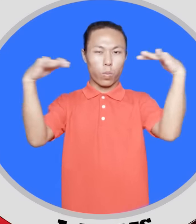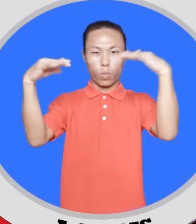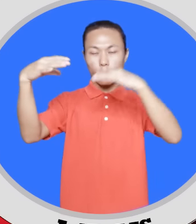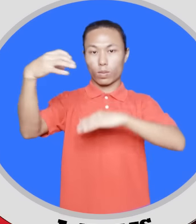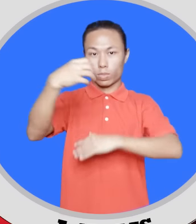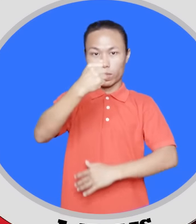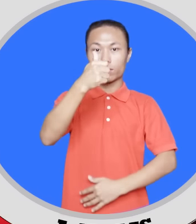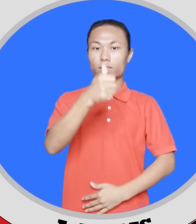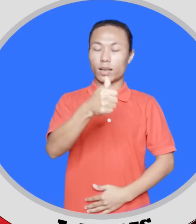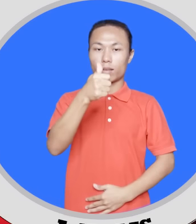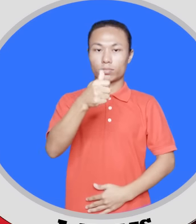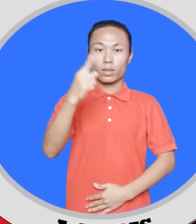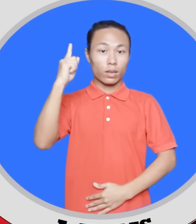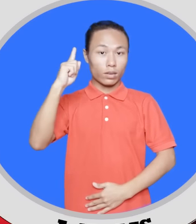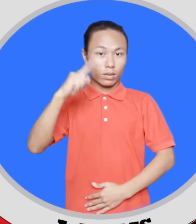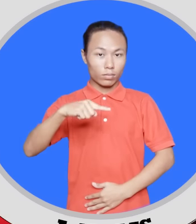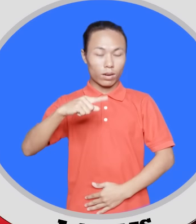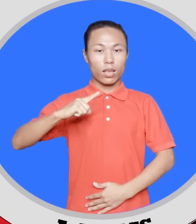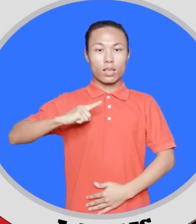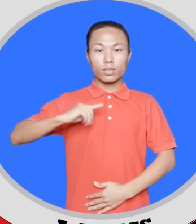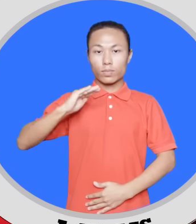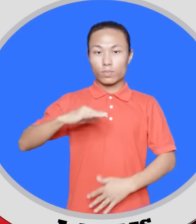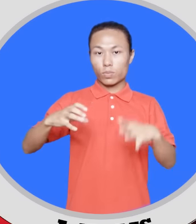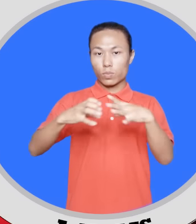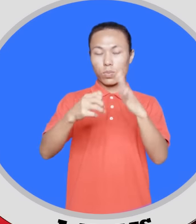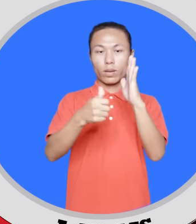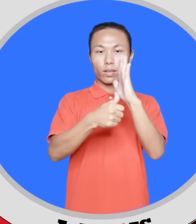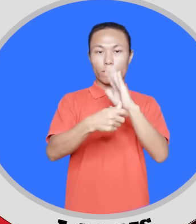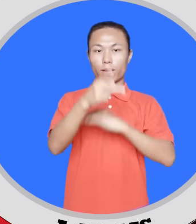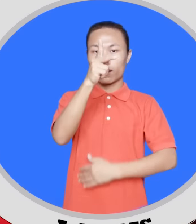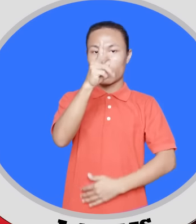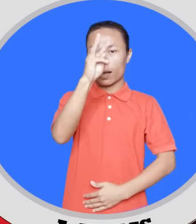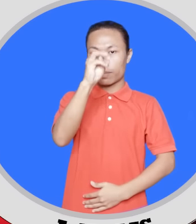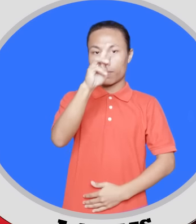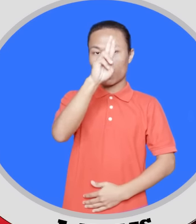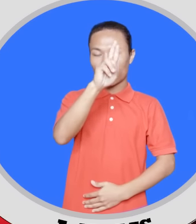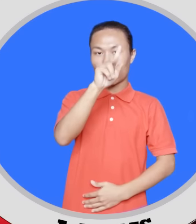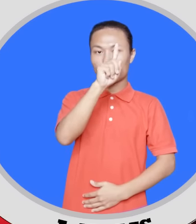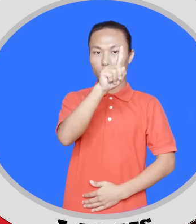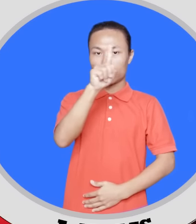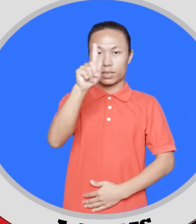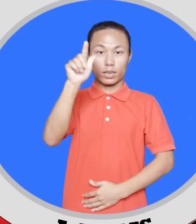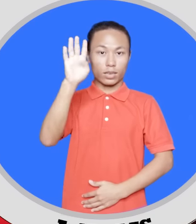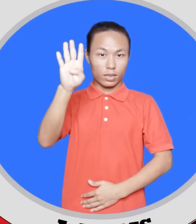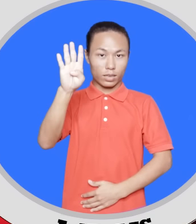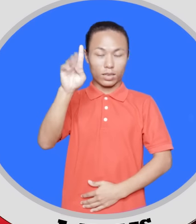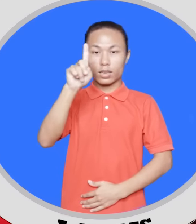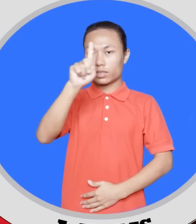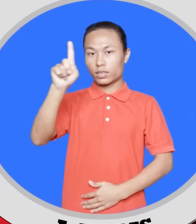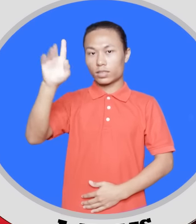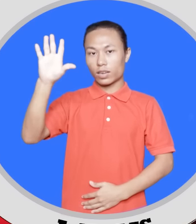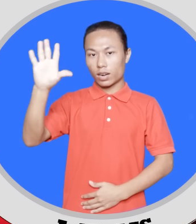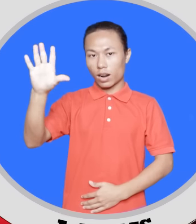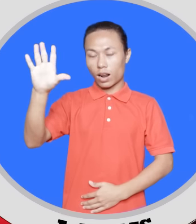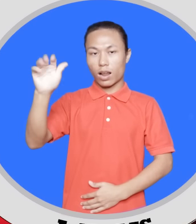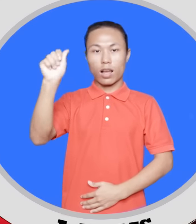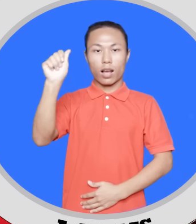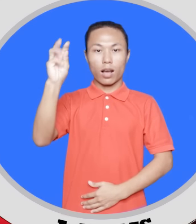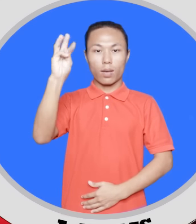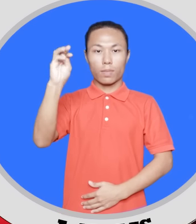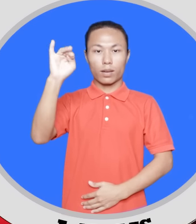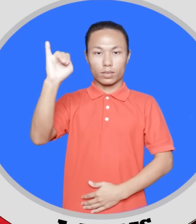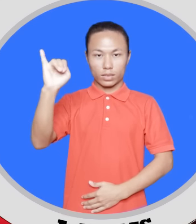တော်လိုင်းတပ်ဖွဲ့တွေကအပြည့်အဝထိန်းချုပ်နိုင်ပြီးအကြမ်းဖက်စစ်ကောင်စီလုံးဝကင်းစင်တဲ့မြို့နယ်ဖြစ်လာခဲ့ပြီလို့ဖော်ပြခဲ့တာပါ။ဒါအပြ